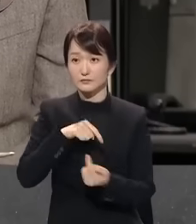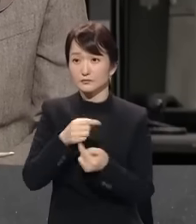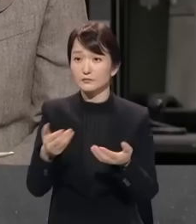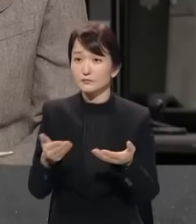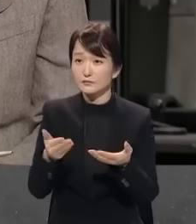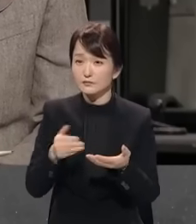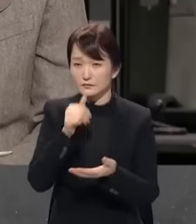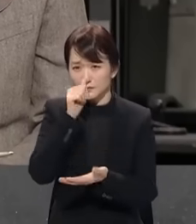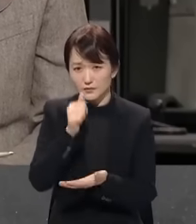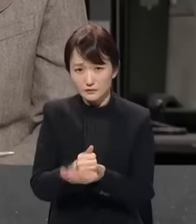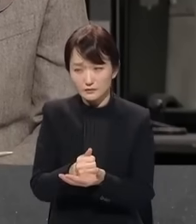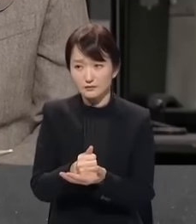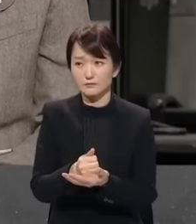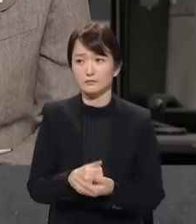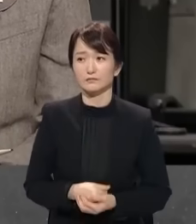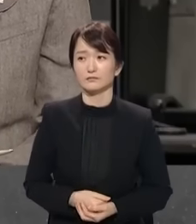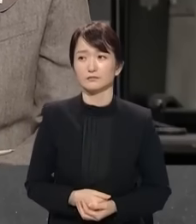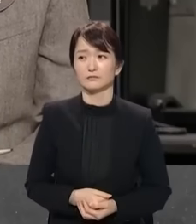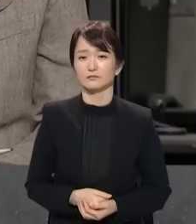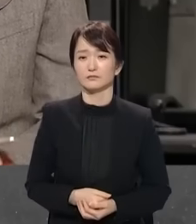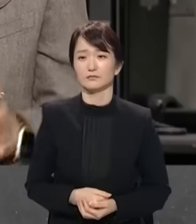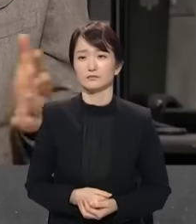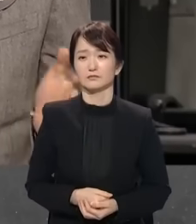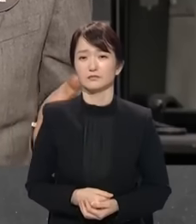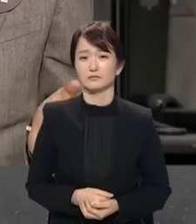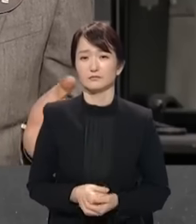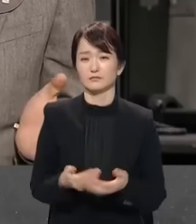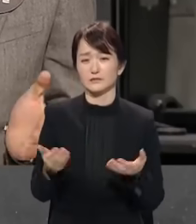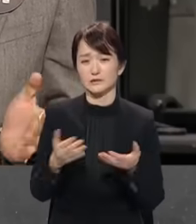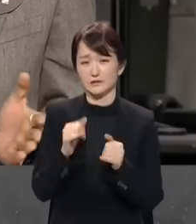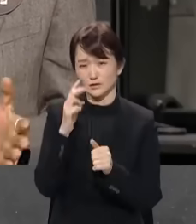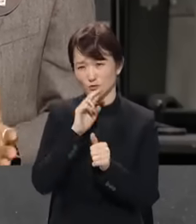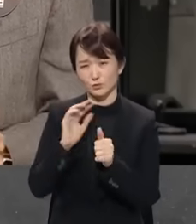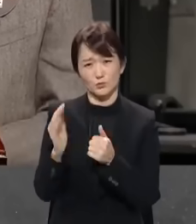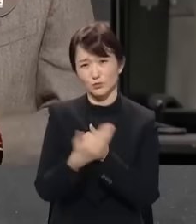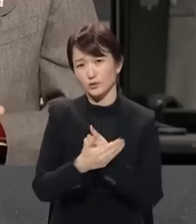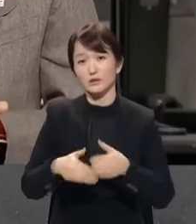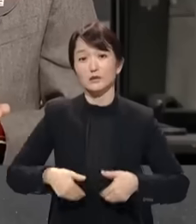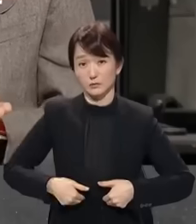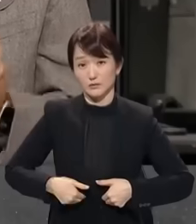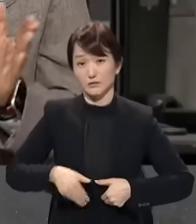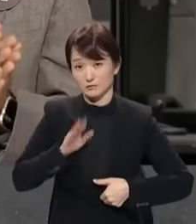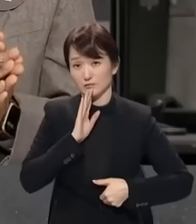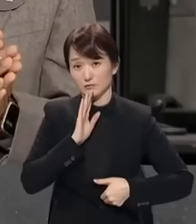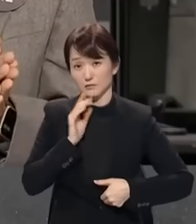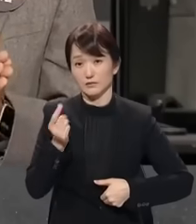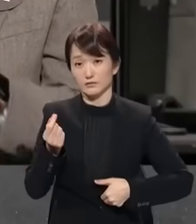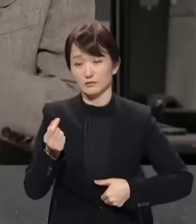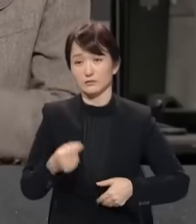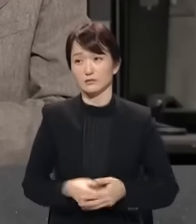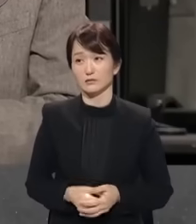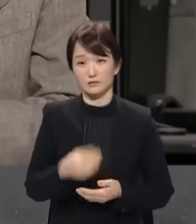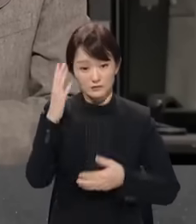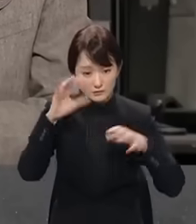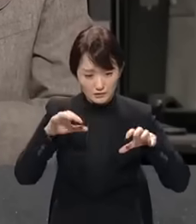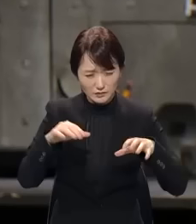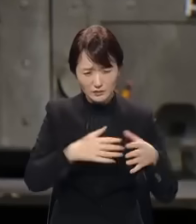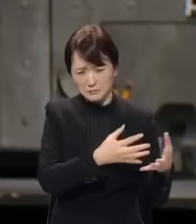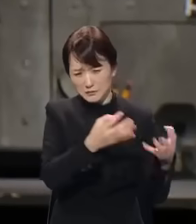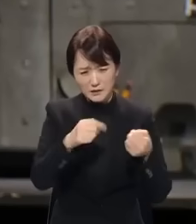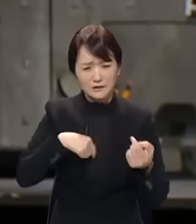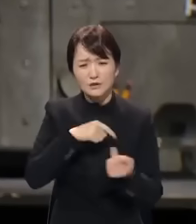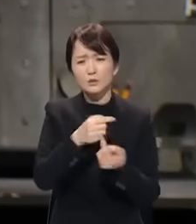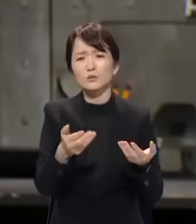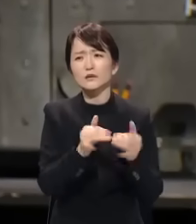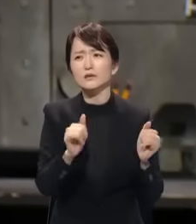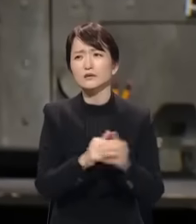건 죄다. 사실 근로자들을 보호해야 될 필요성이 있는 건 맞습니다. 그런데 대한민국의 많은 자영업자분들은